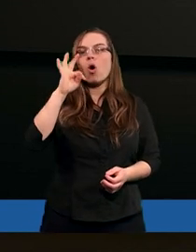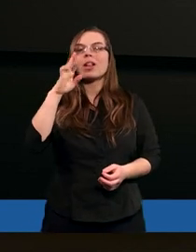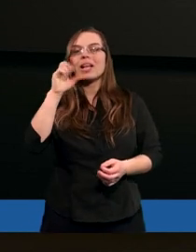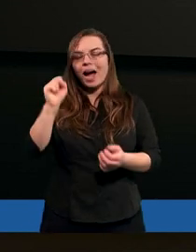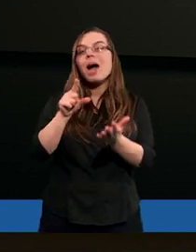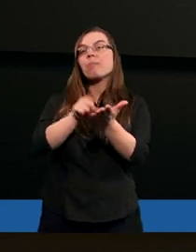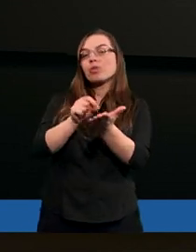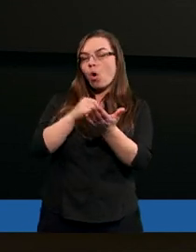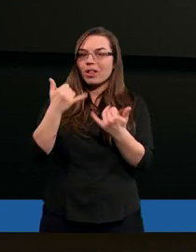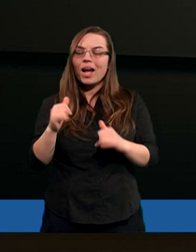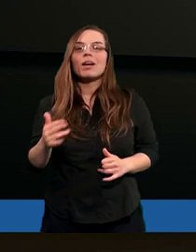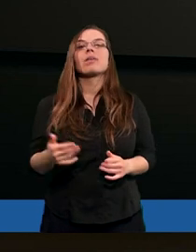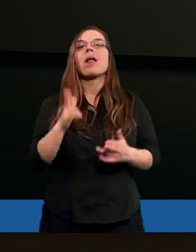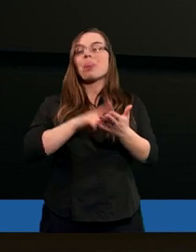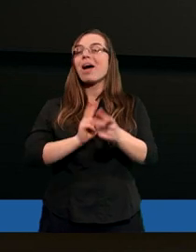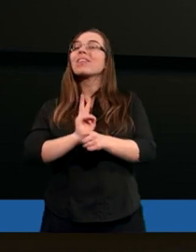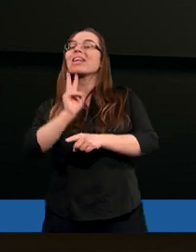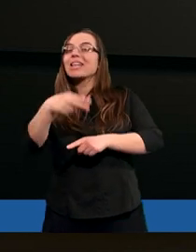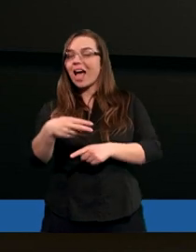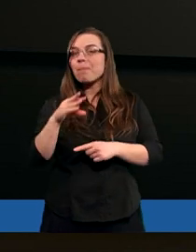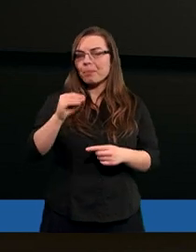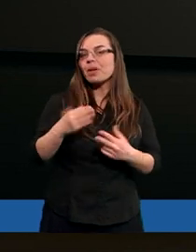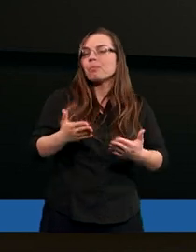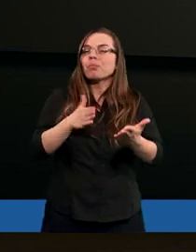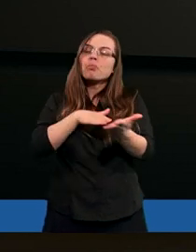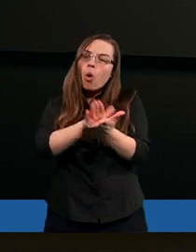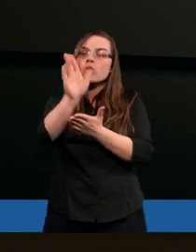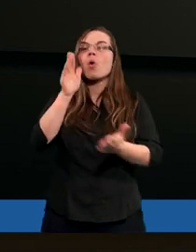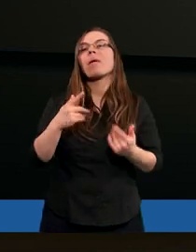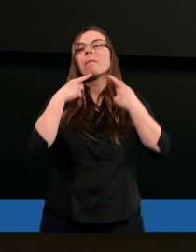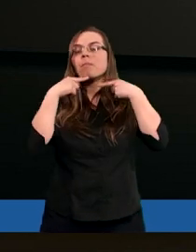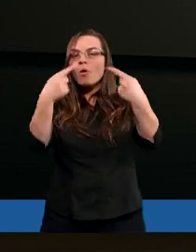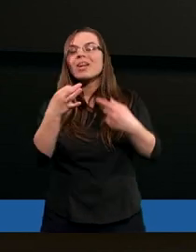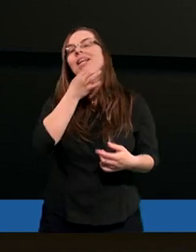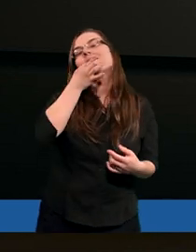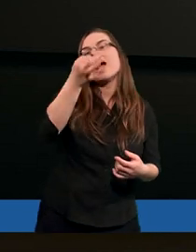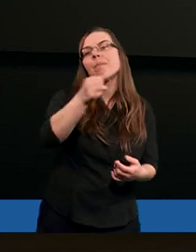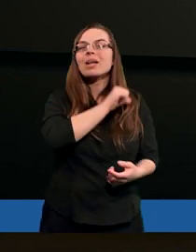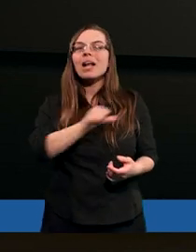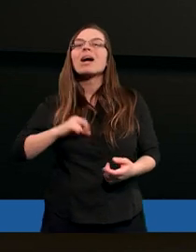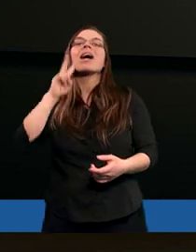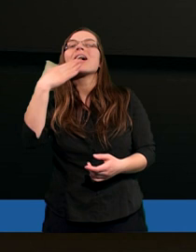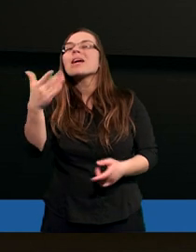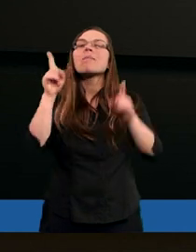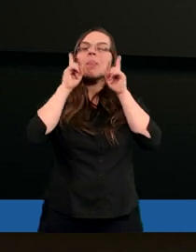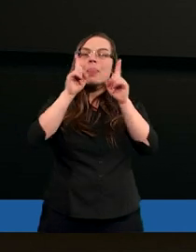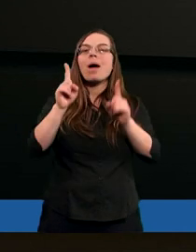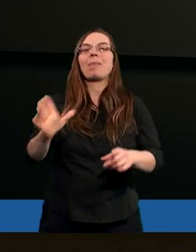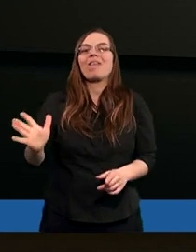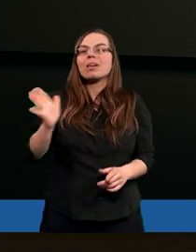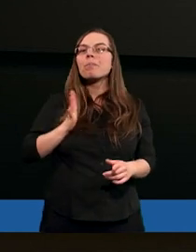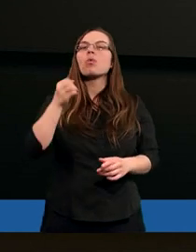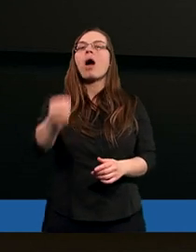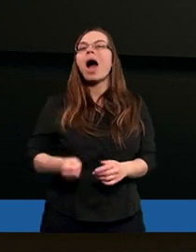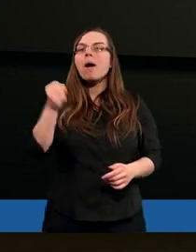Może warto na wstępie powiedzieć, zapytać się, kim naprawdę był